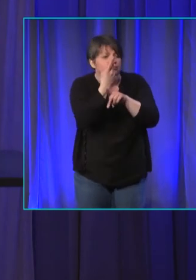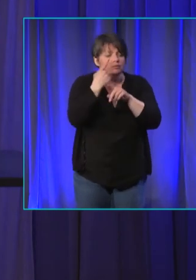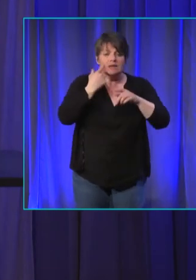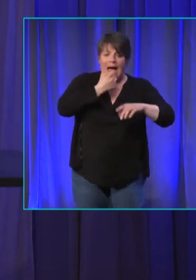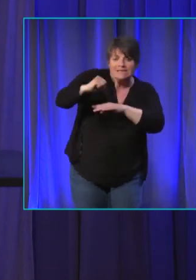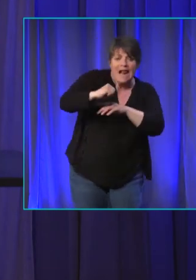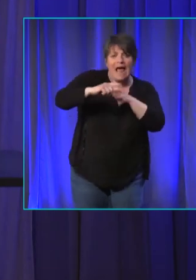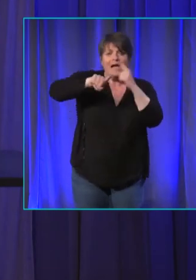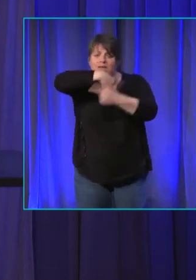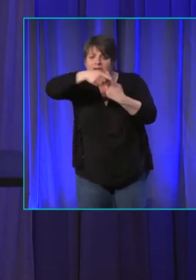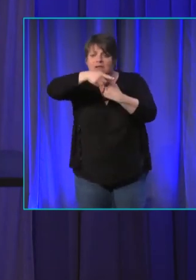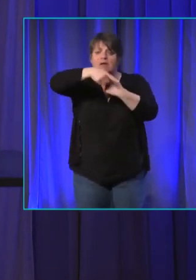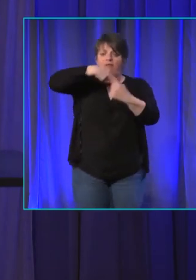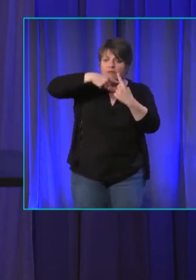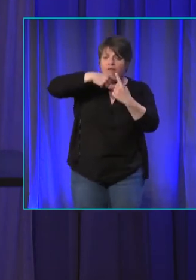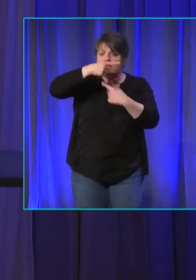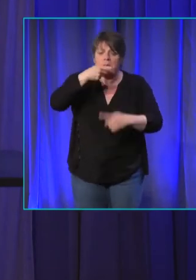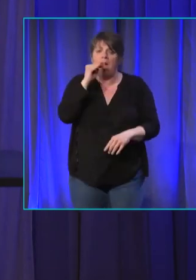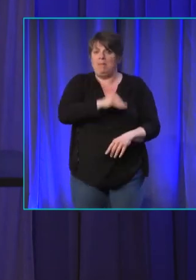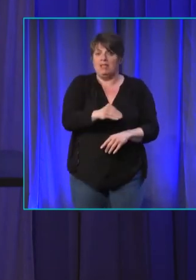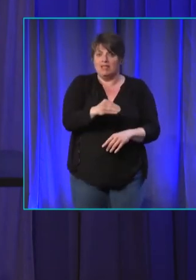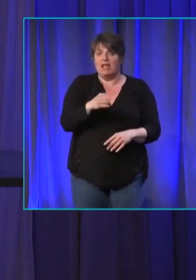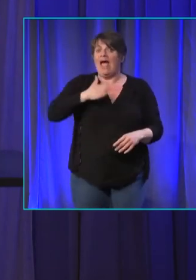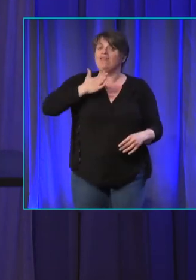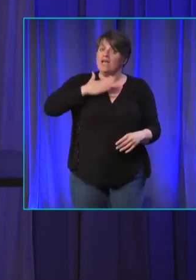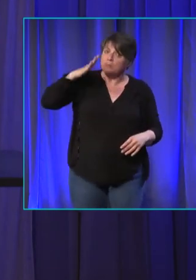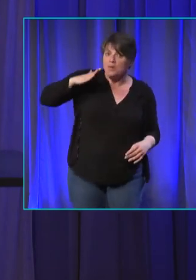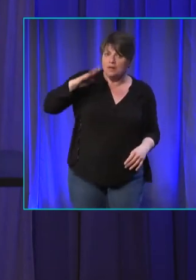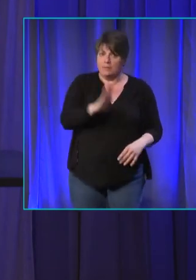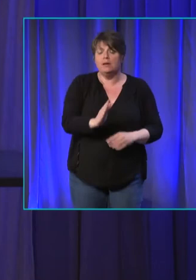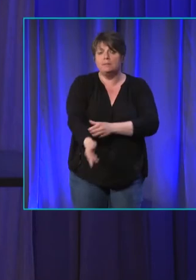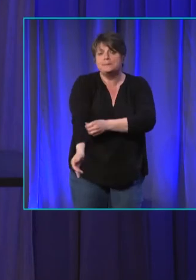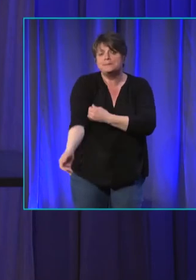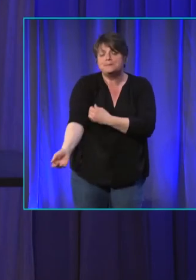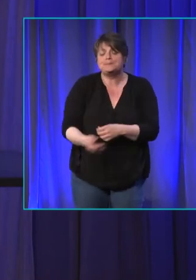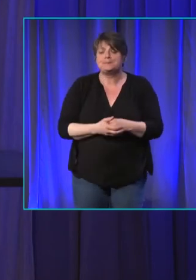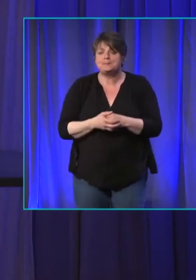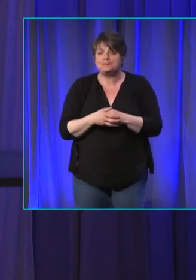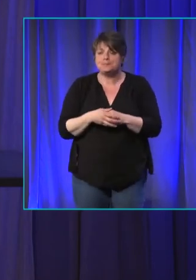accélérations, des décélérations plus facilement. Donc là, c'est l'avantage d'être petit.